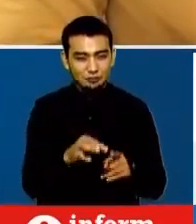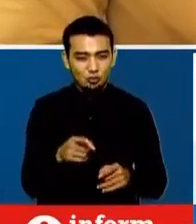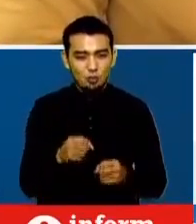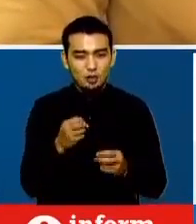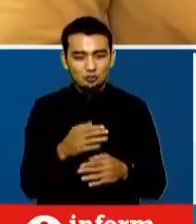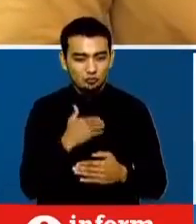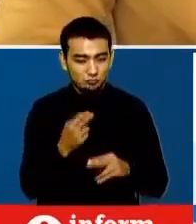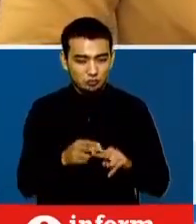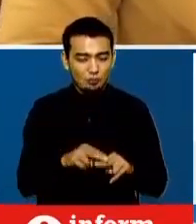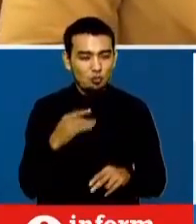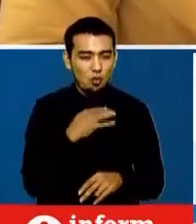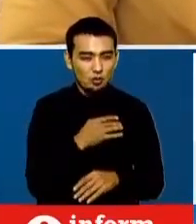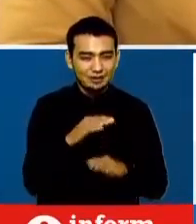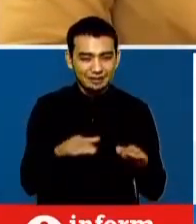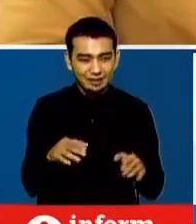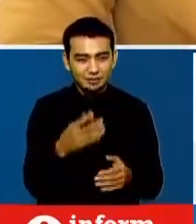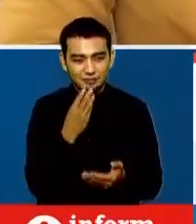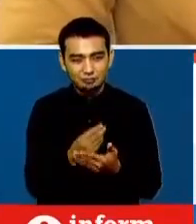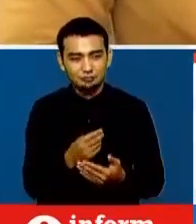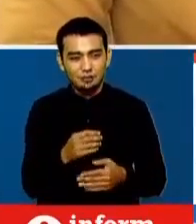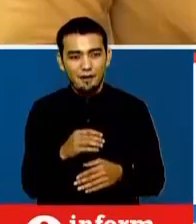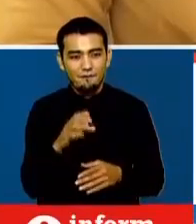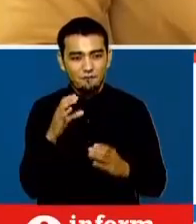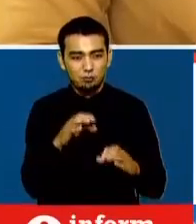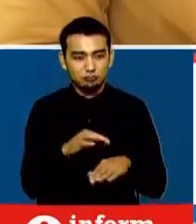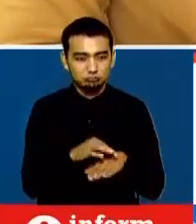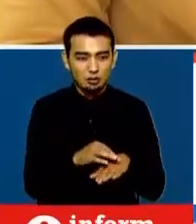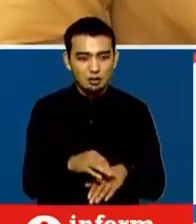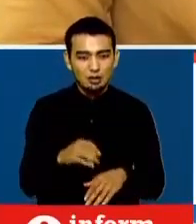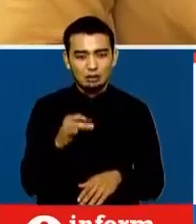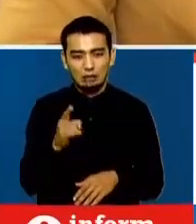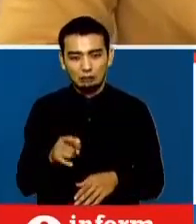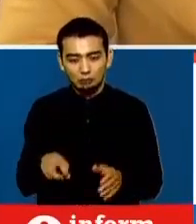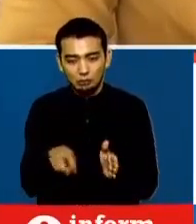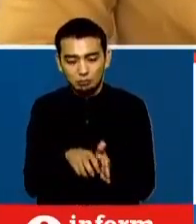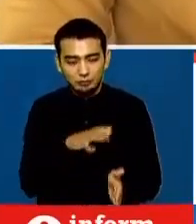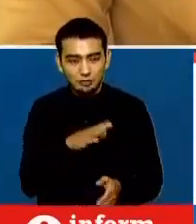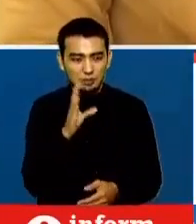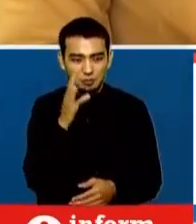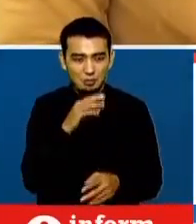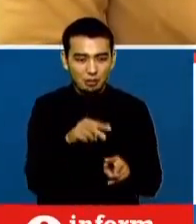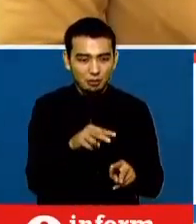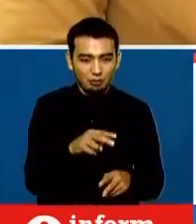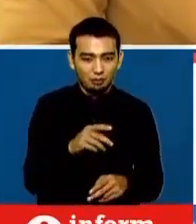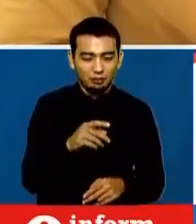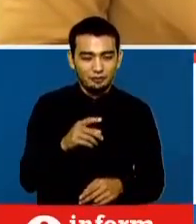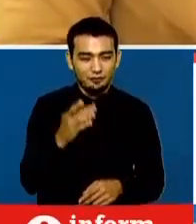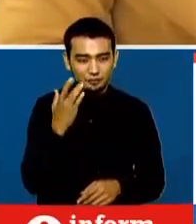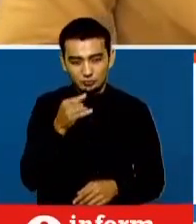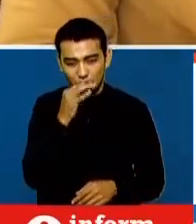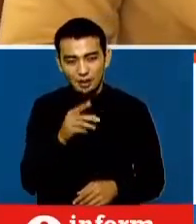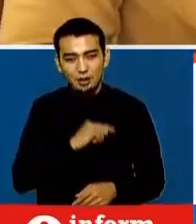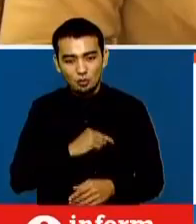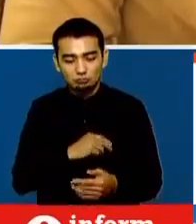многие дети самостоятельно ездят в автобусе и на такси без сопровождения. Также родителям не придется отлучаться от работы,